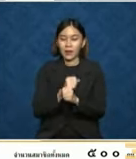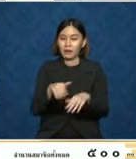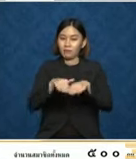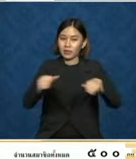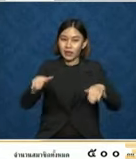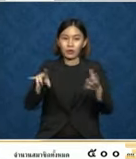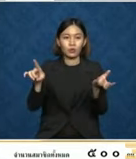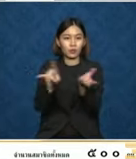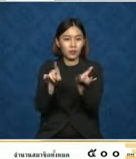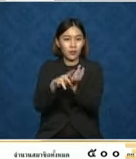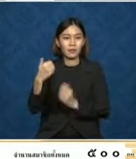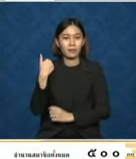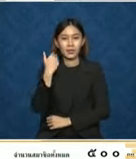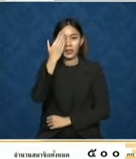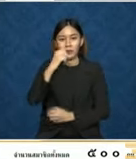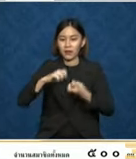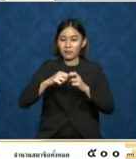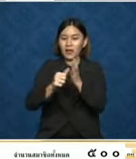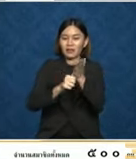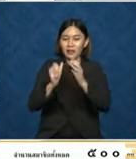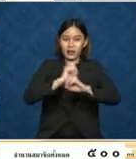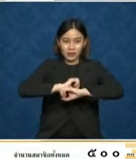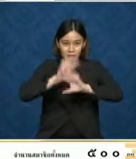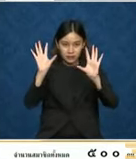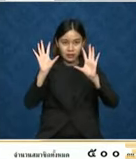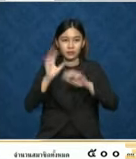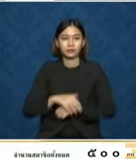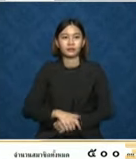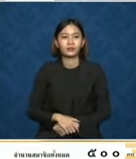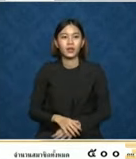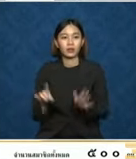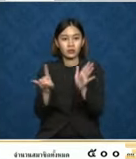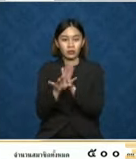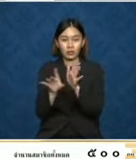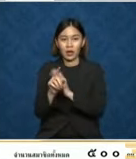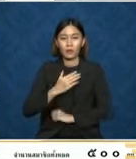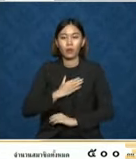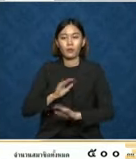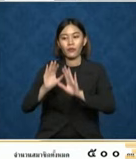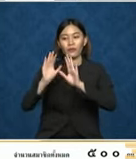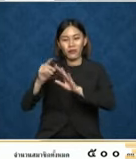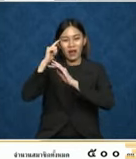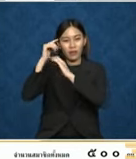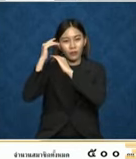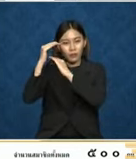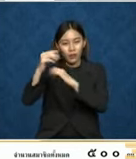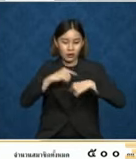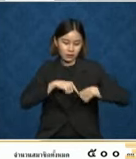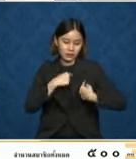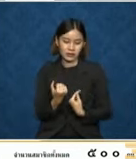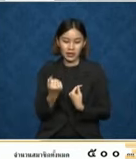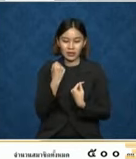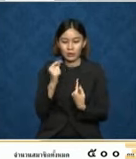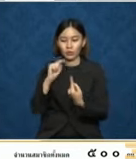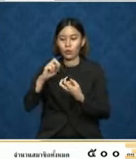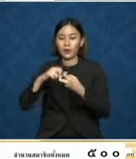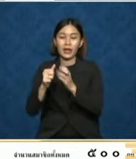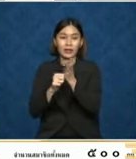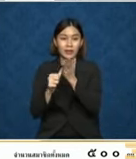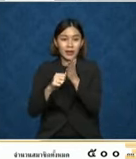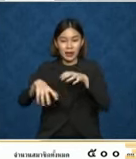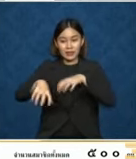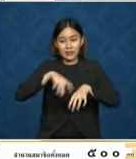าพเพื่อให้เกิดการแก้ไขปัญหาอย่างเป็นรูปธรรมด้วยสุดท้ายนี้ครับผมขอฝากความหวังและกำลังใจในการแก้ไขปัญหา